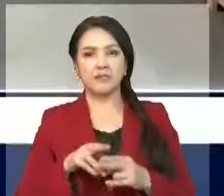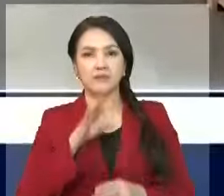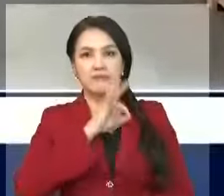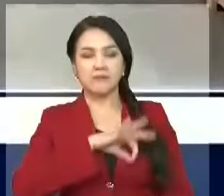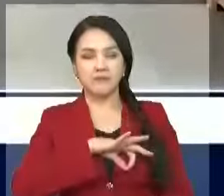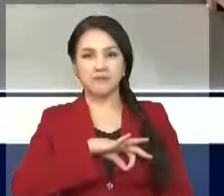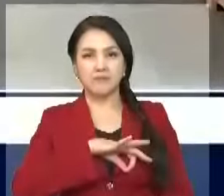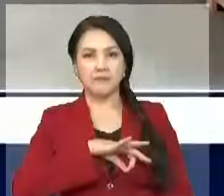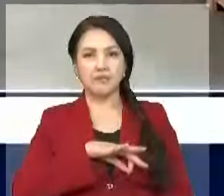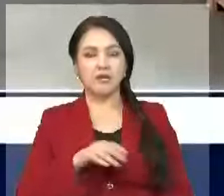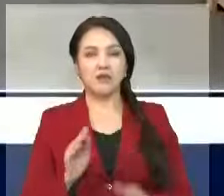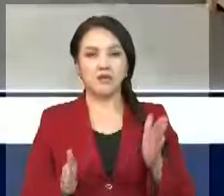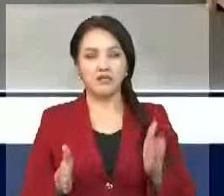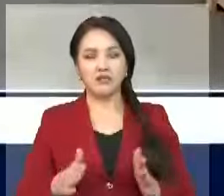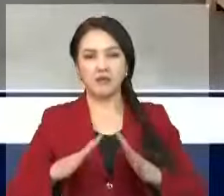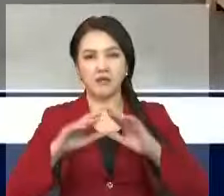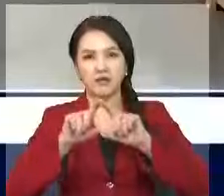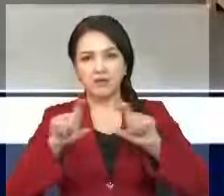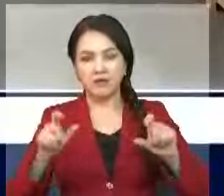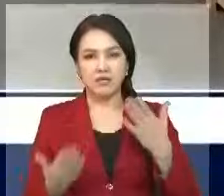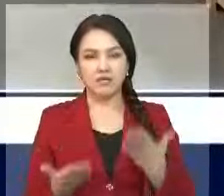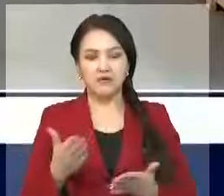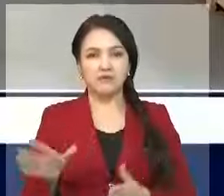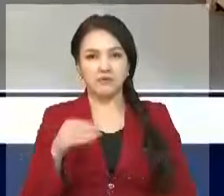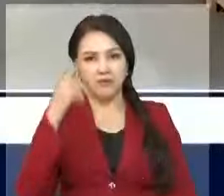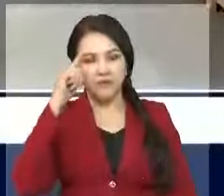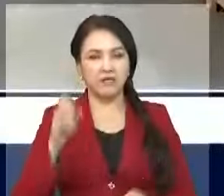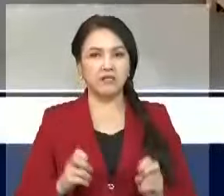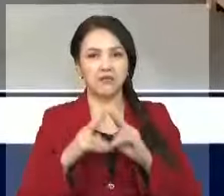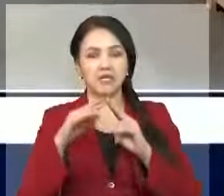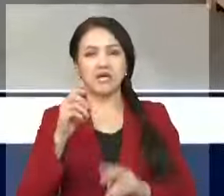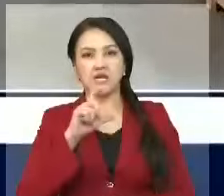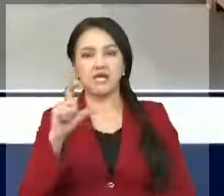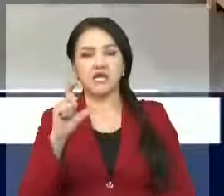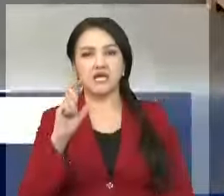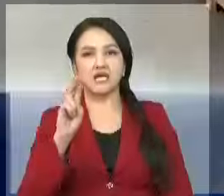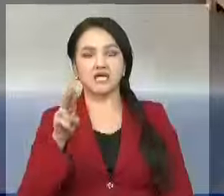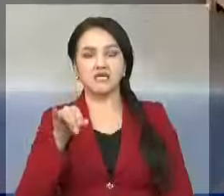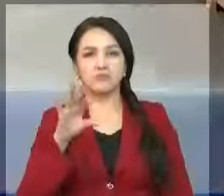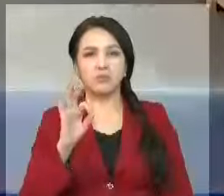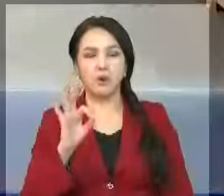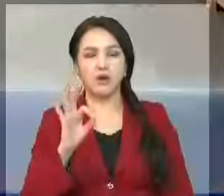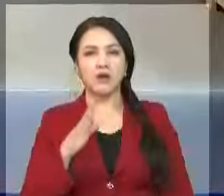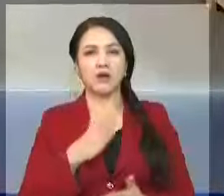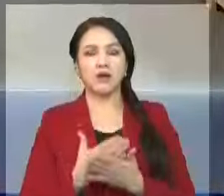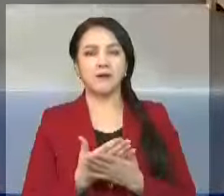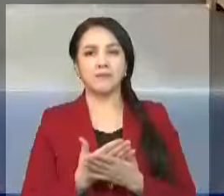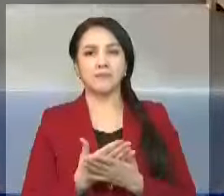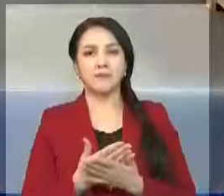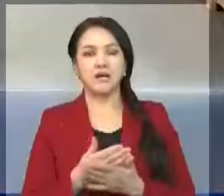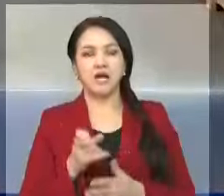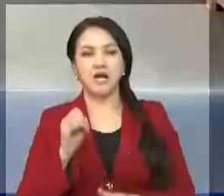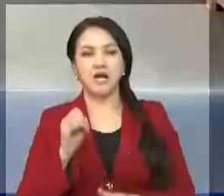используются на архитектурных зданиях. Если мы все знаем, в Астане Экспо, да, вот, он из алюминия исполнен, Абу-Даби